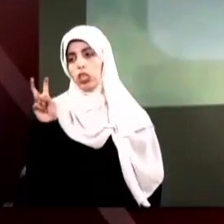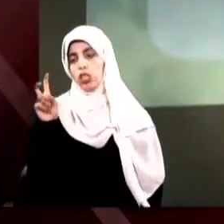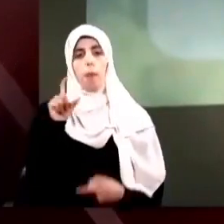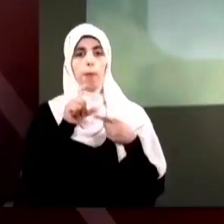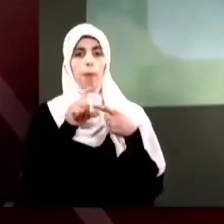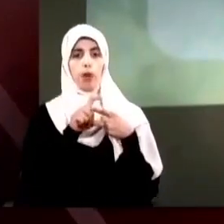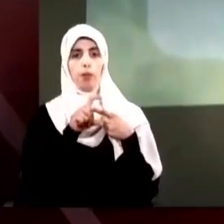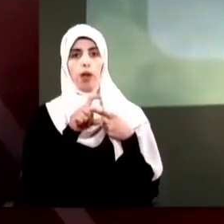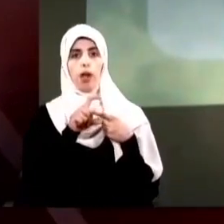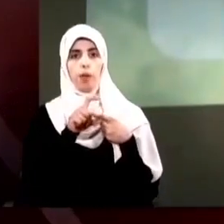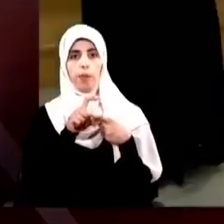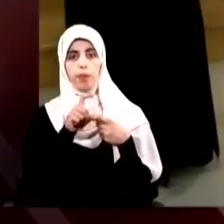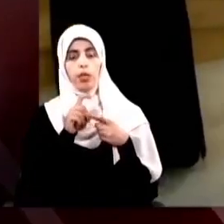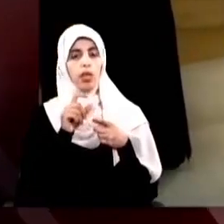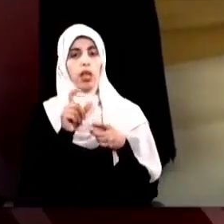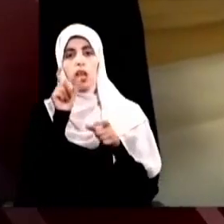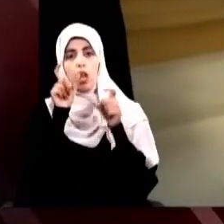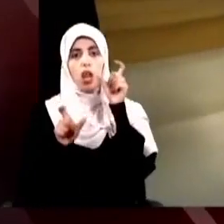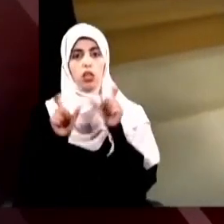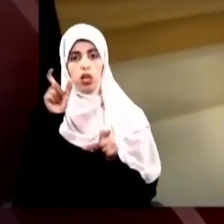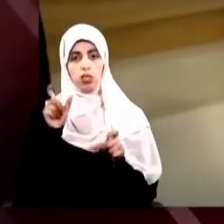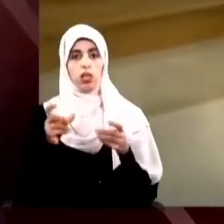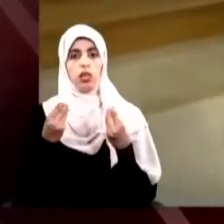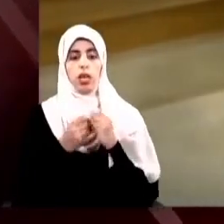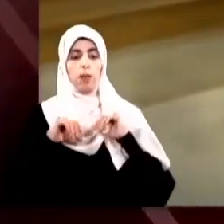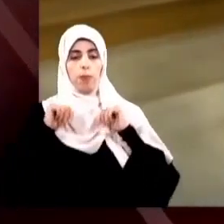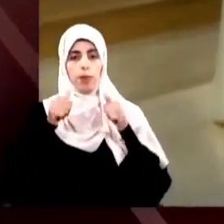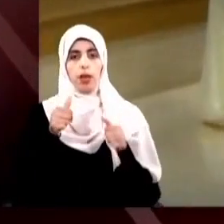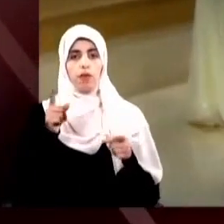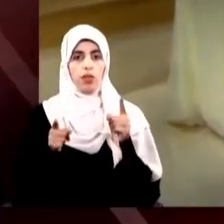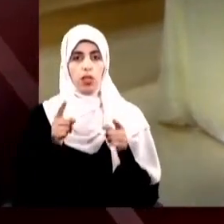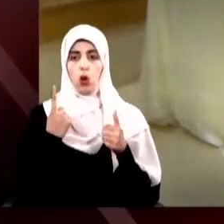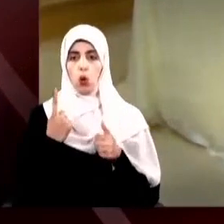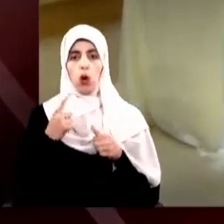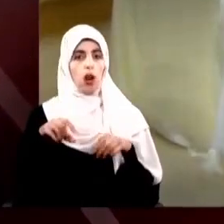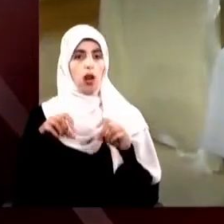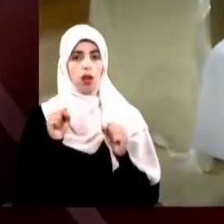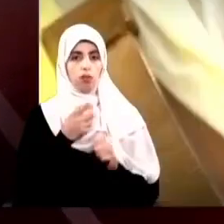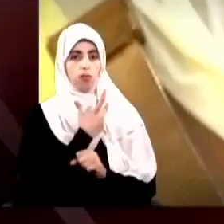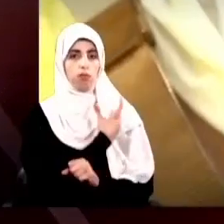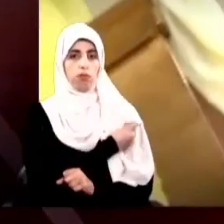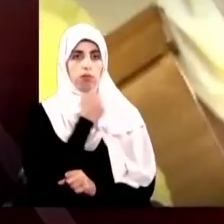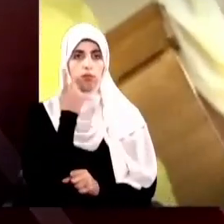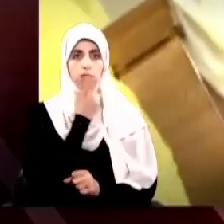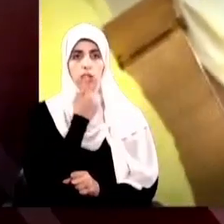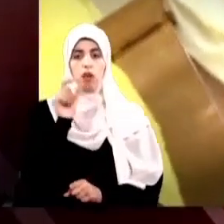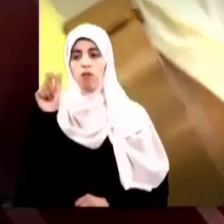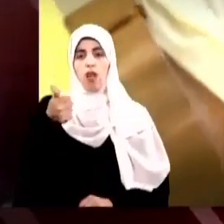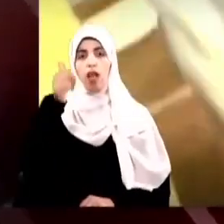20% من المستهدفين. بدأنا في المرحلة الأولى وتم باستخدام لقاح